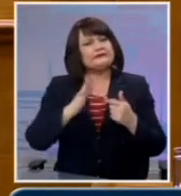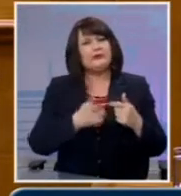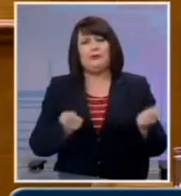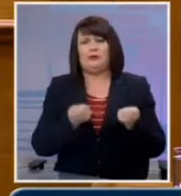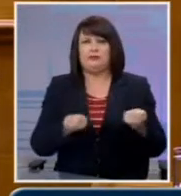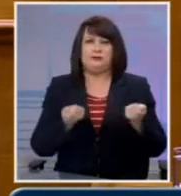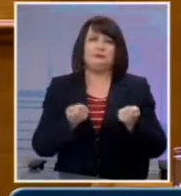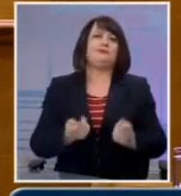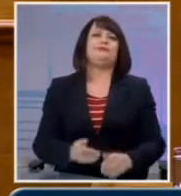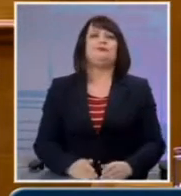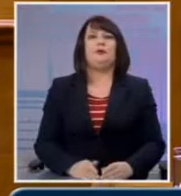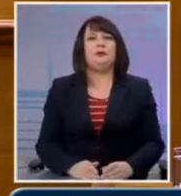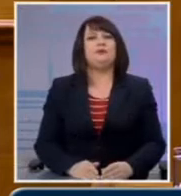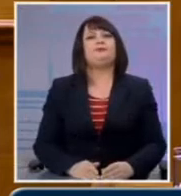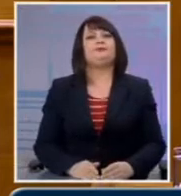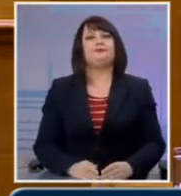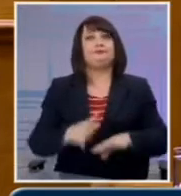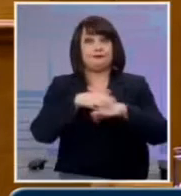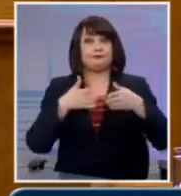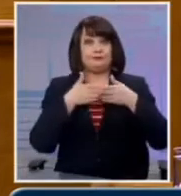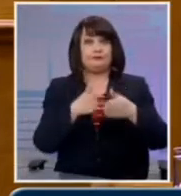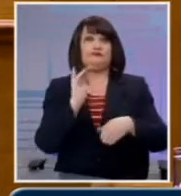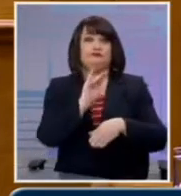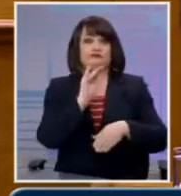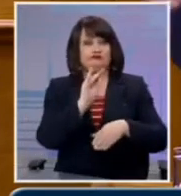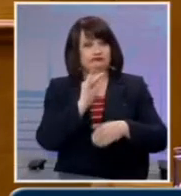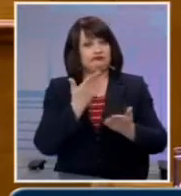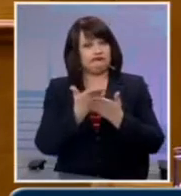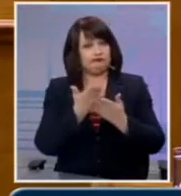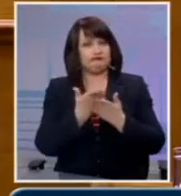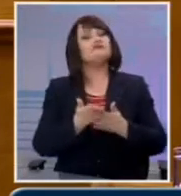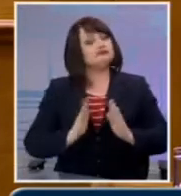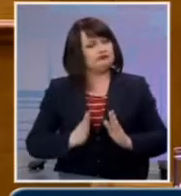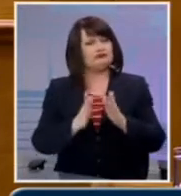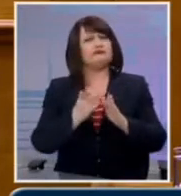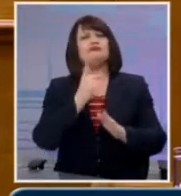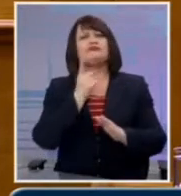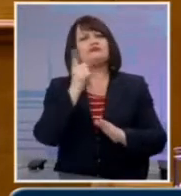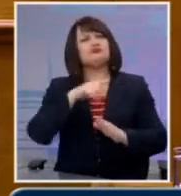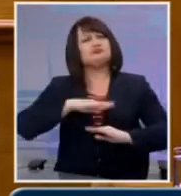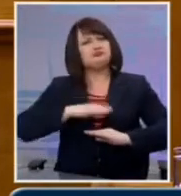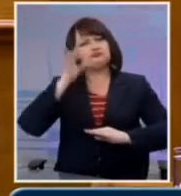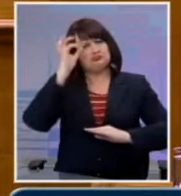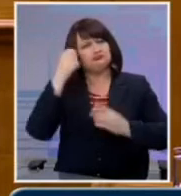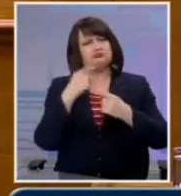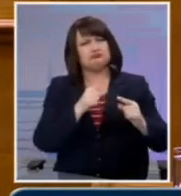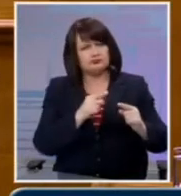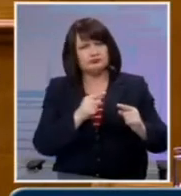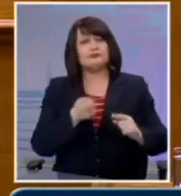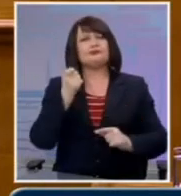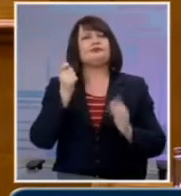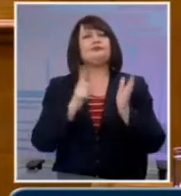τα πάγια αιτήματα των στελεχών του λιμενικού σώματος προωθούνται, όπως και στους άλλους κλάδους. Πρόσφατα με τον ασφαλιστικό